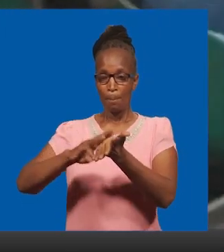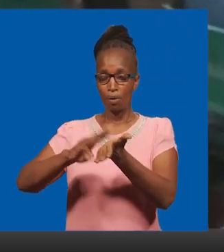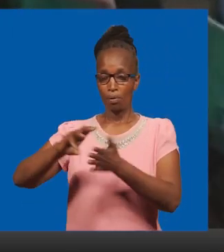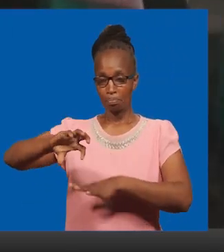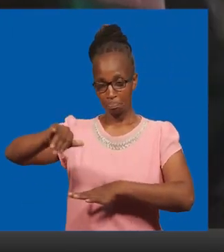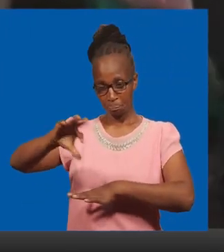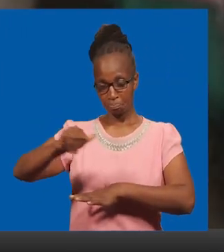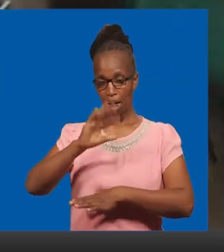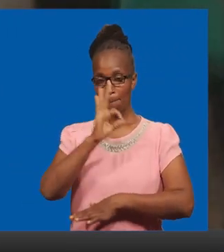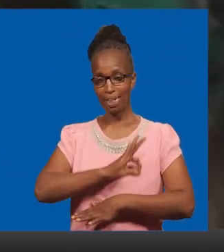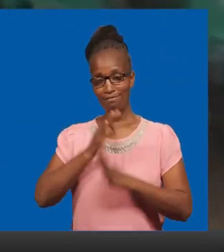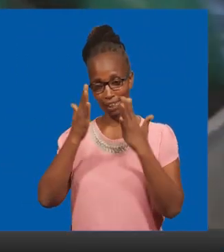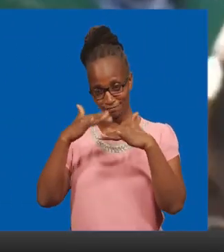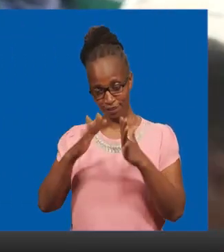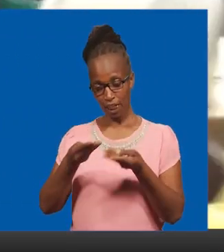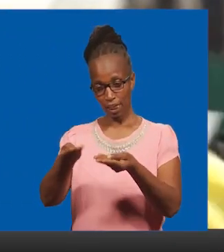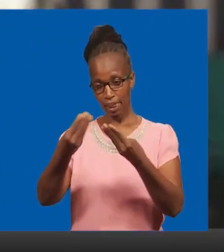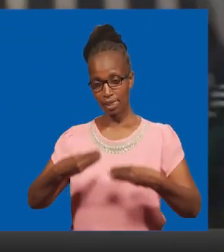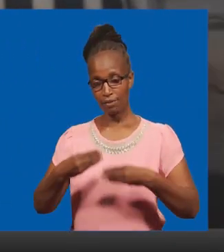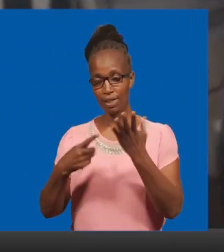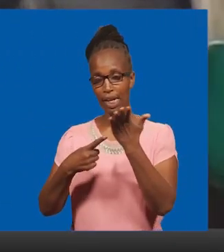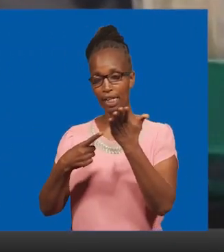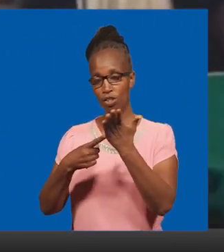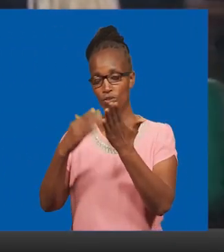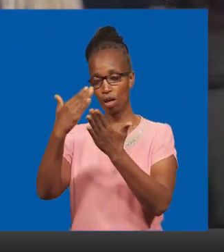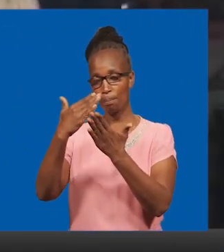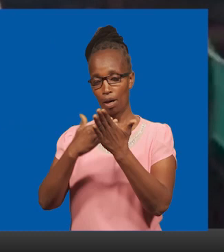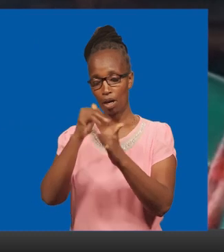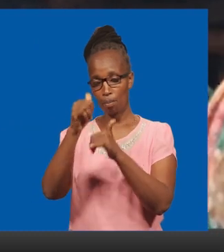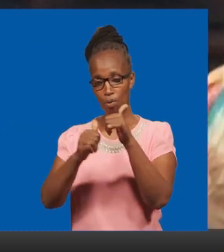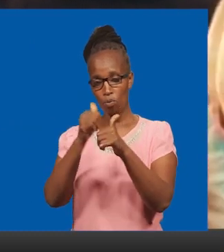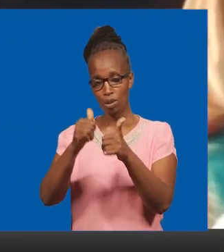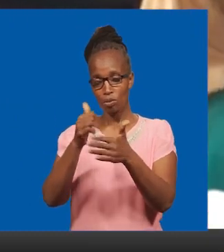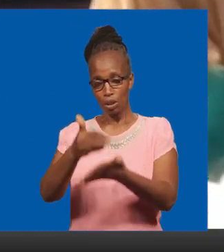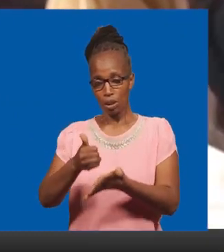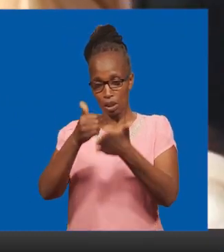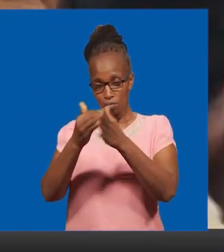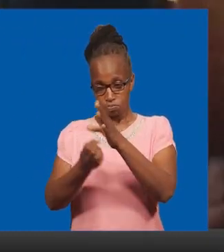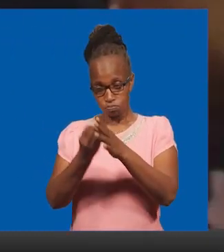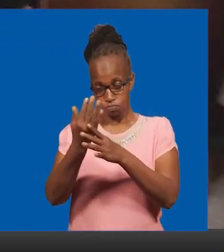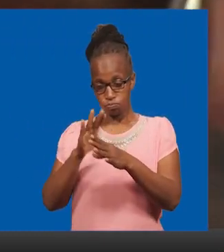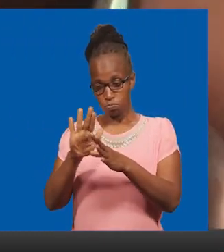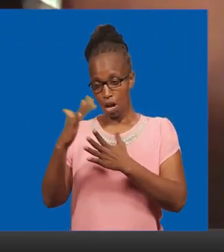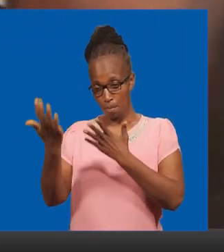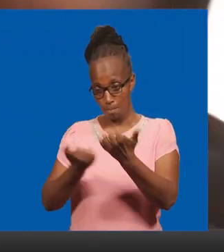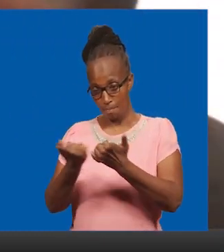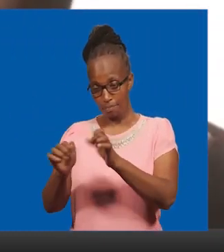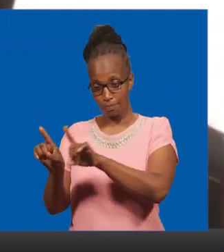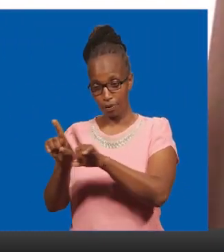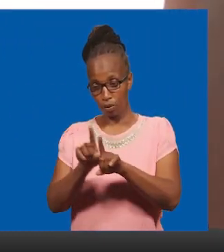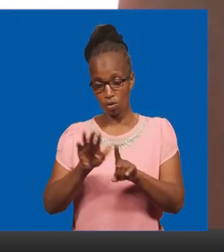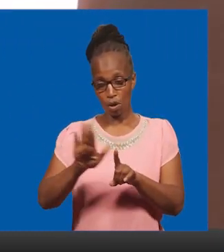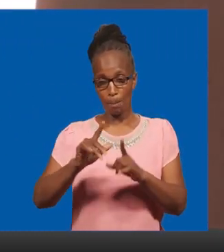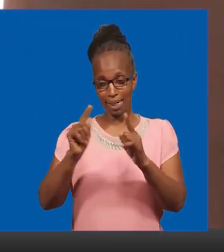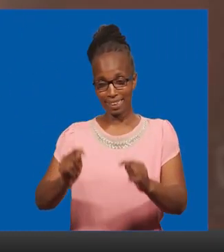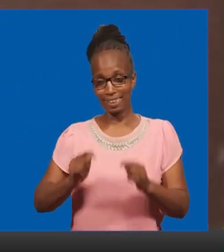Vijana katika kaunti ya Migori wamenufaika na kupokea mafunzo ya kidijitali yatakayowawezesha kuongeza mapato yao kwa kukuza